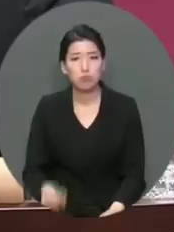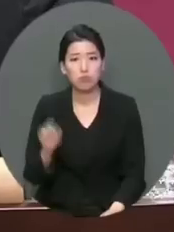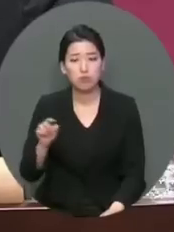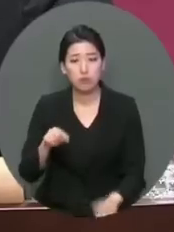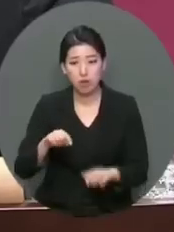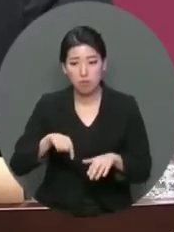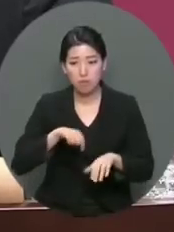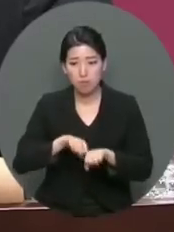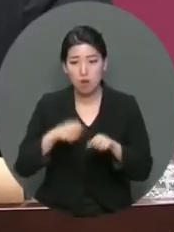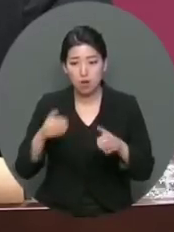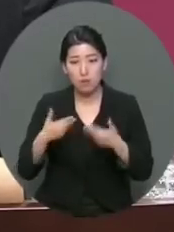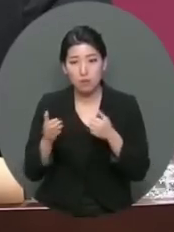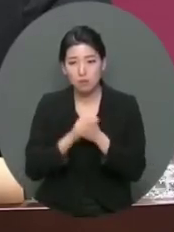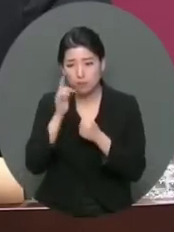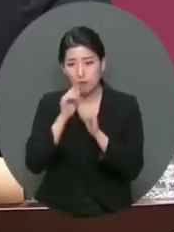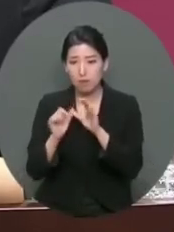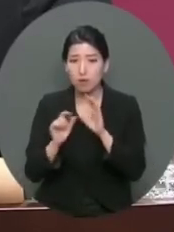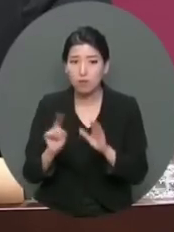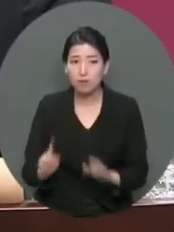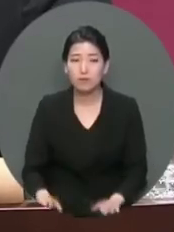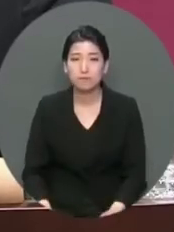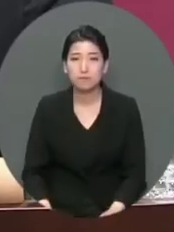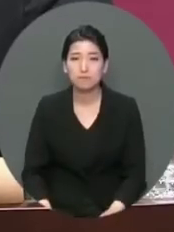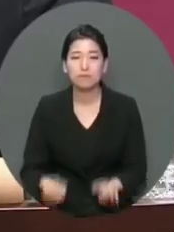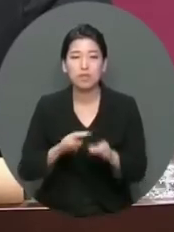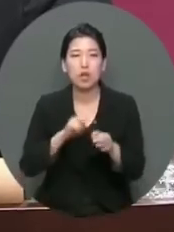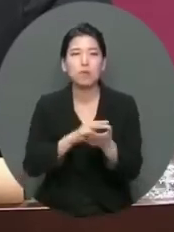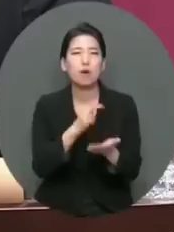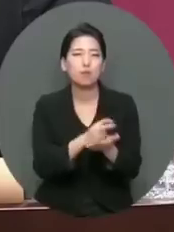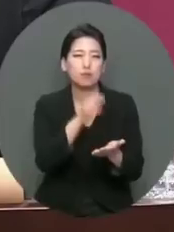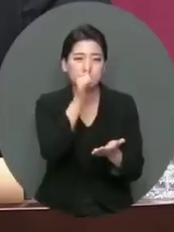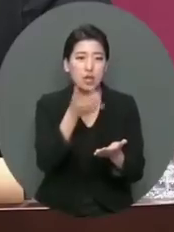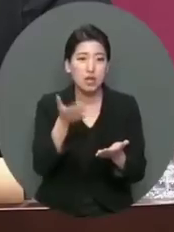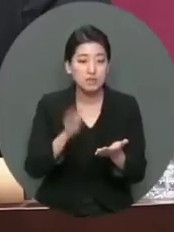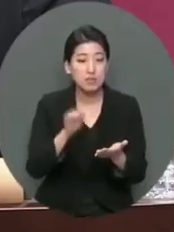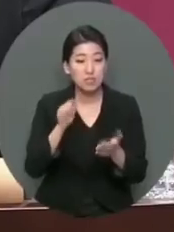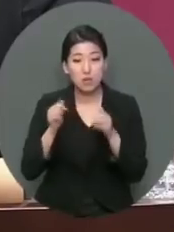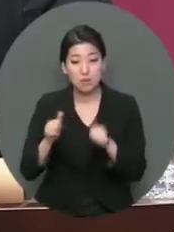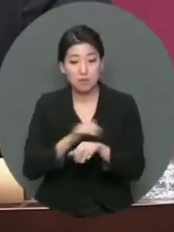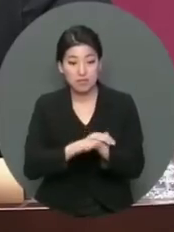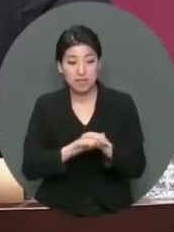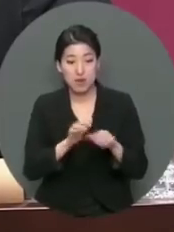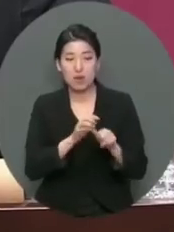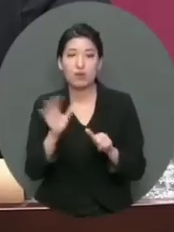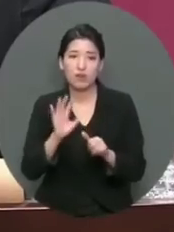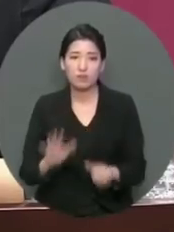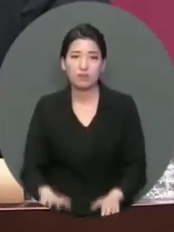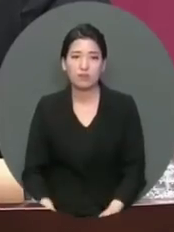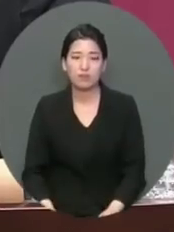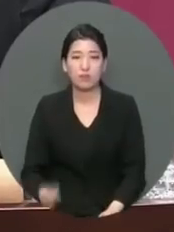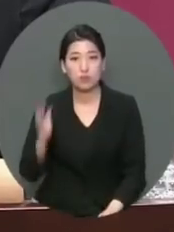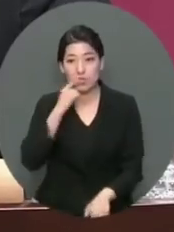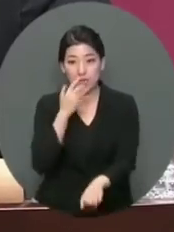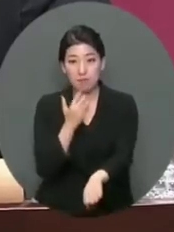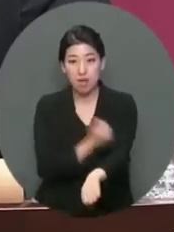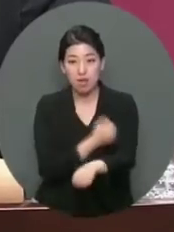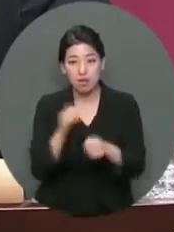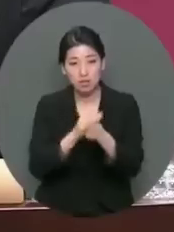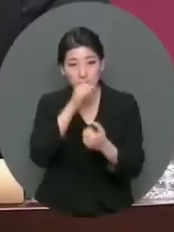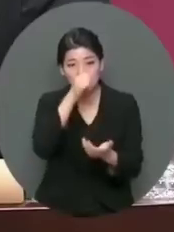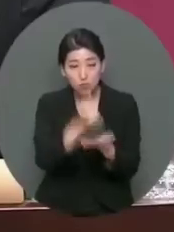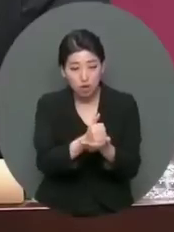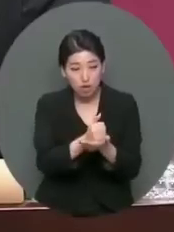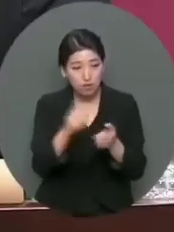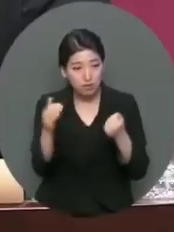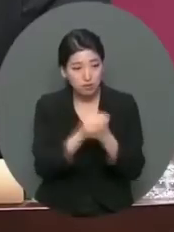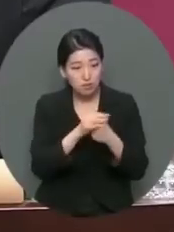이런 조치를 어떻게 취해야 될까요? 그게 형법상에 그런 규정이 있는데 실제로는 그렇게 잘 적용되지 않고요. 최근에 보면 마약을 해서 범죄했다고 그 이유로